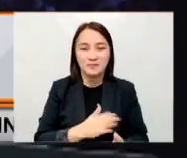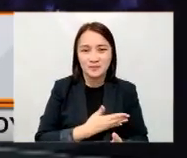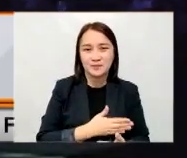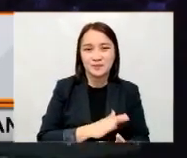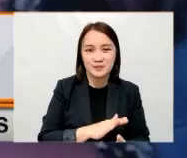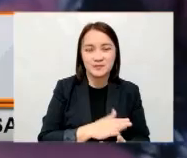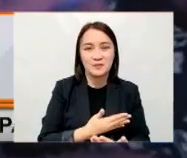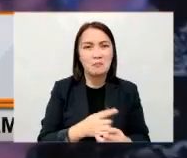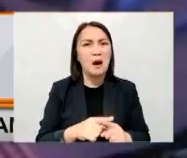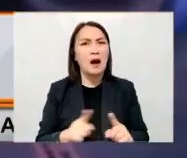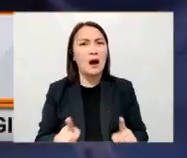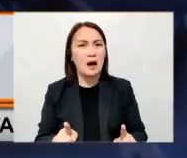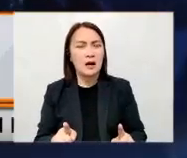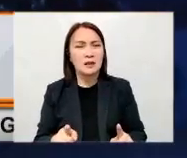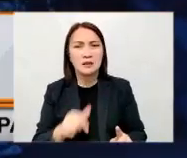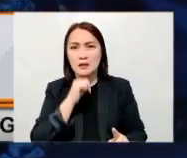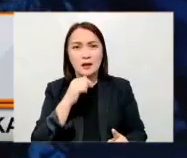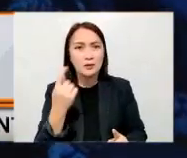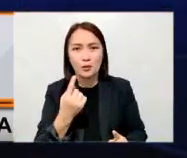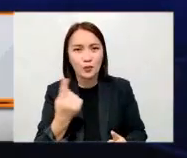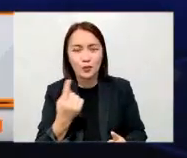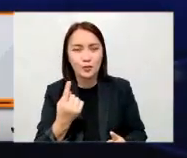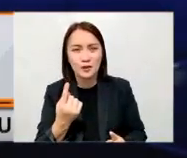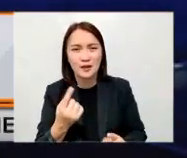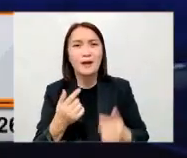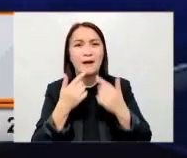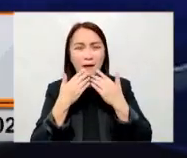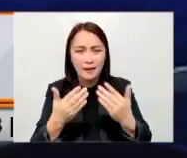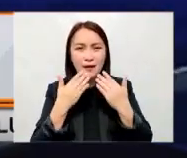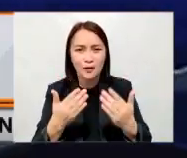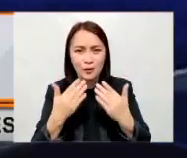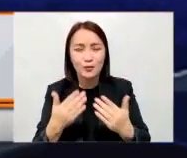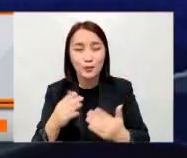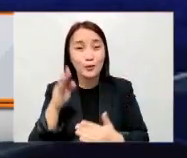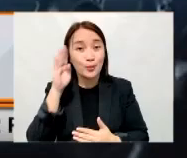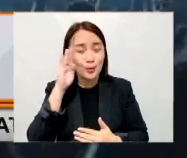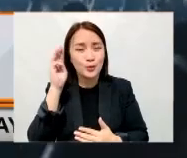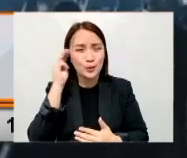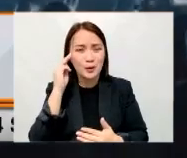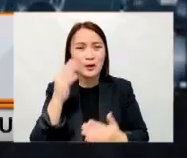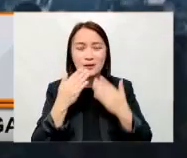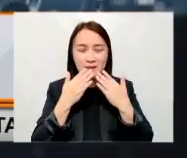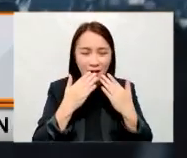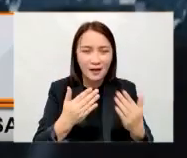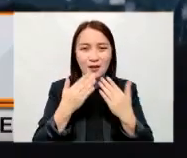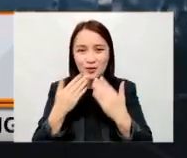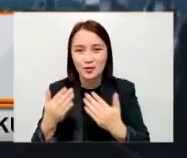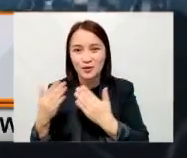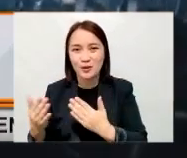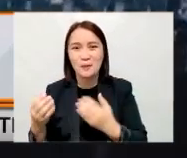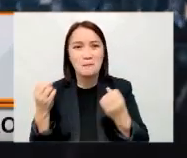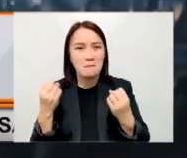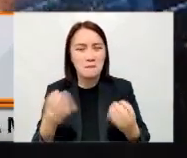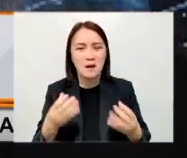Pero hindi lang si Bruno ang grateful. Ramdam na ramdam ang hangover ng kanyang fans na nanood ng concert dahil sa kaliwat ka ng post